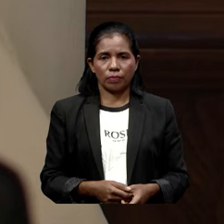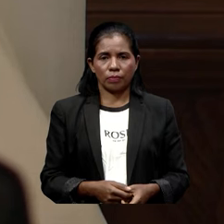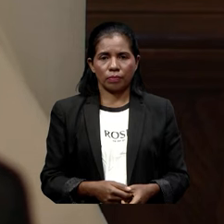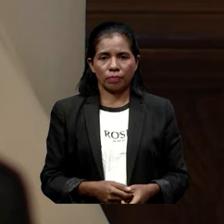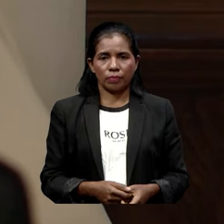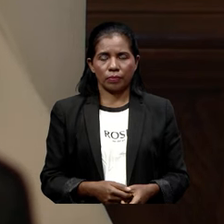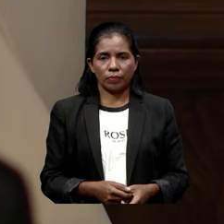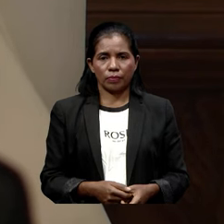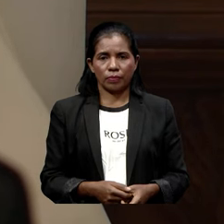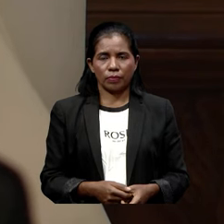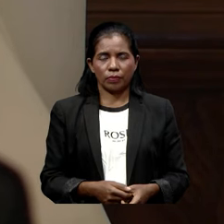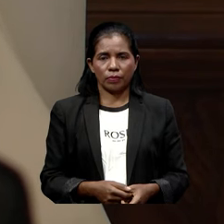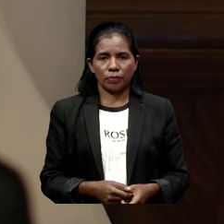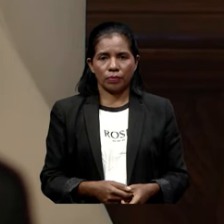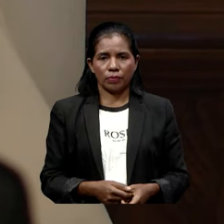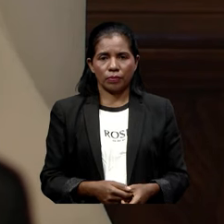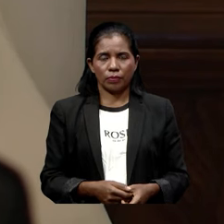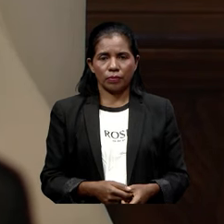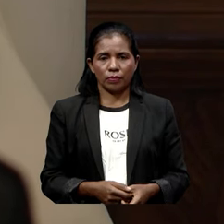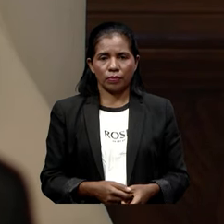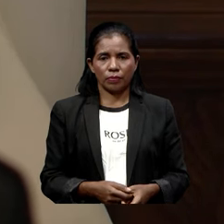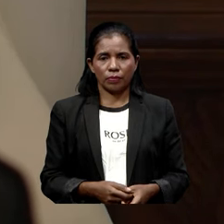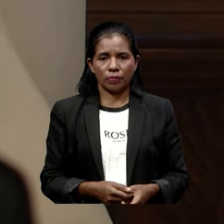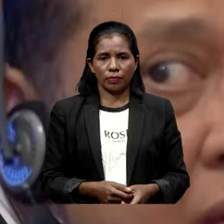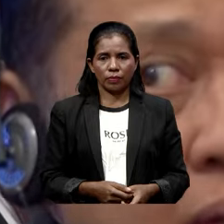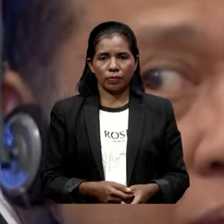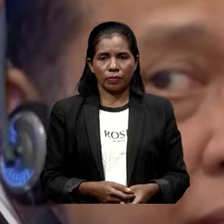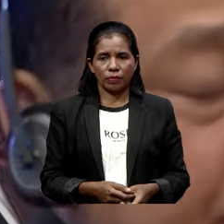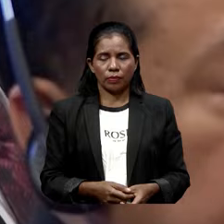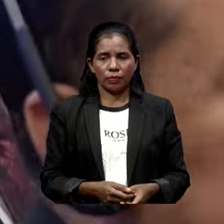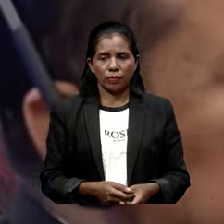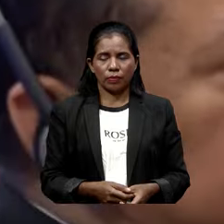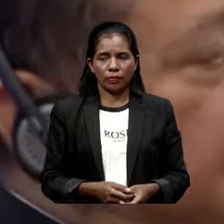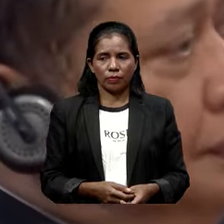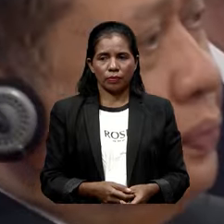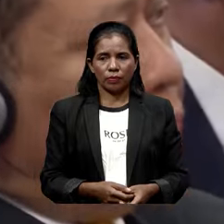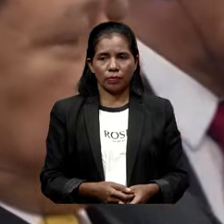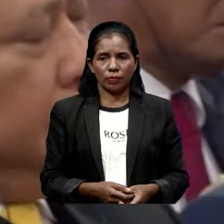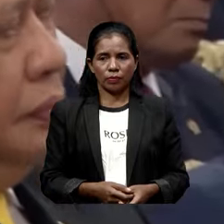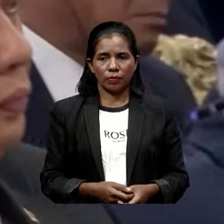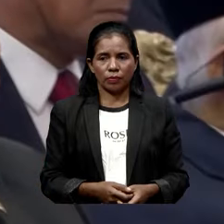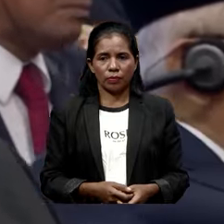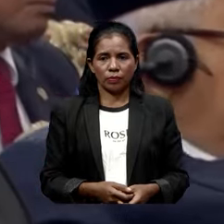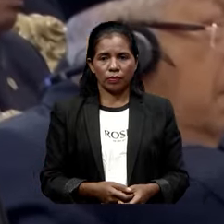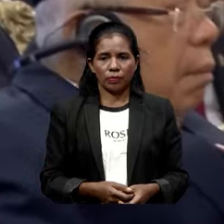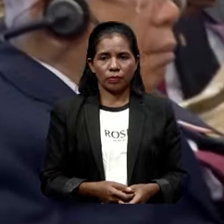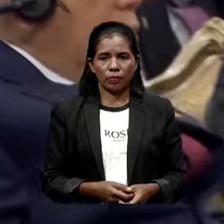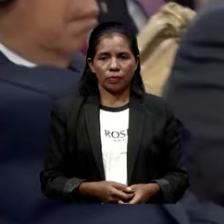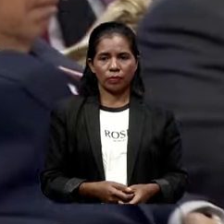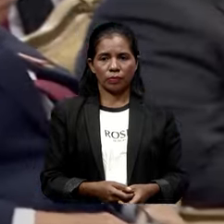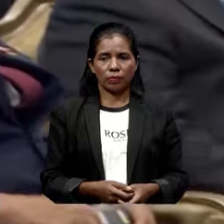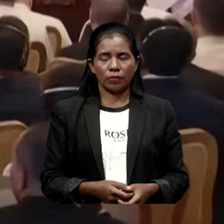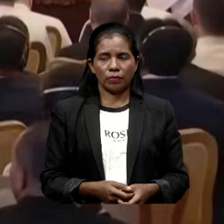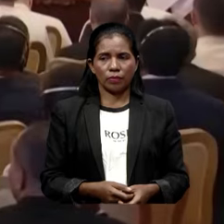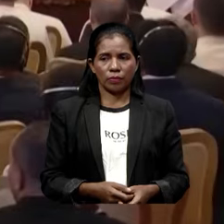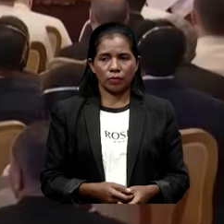E con questo incoraggia la formazione di un tessuto sociale più equilibrato e per assicurare una